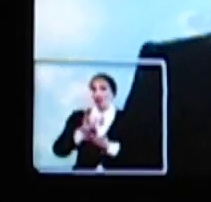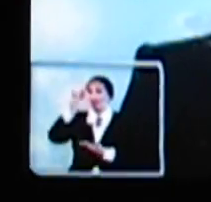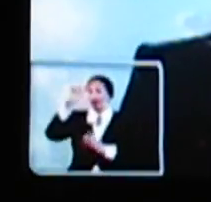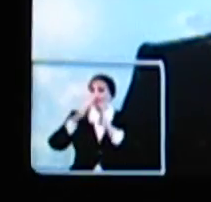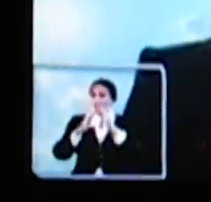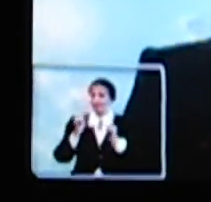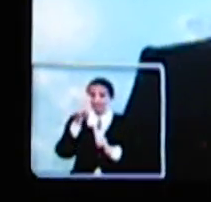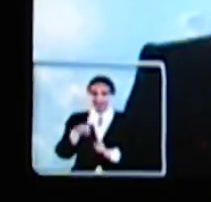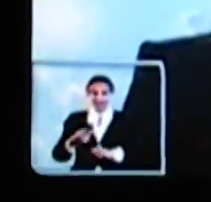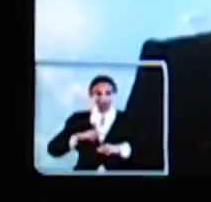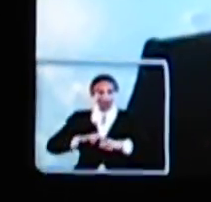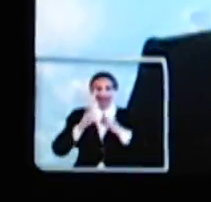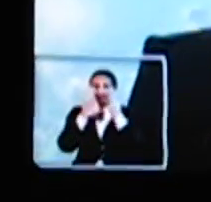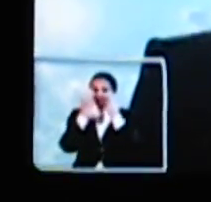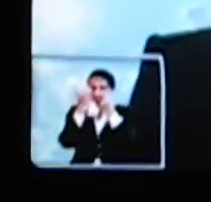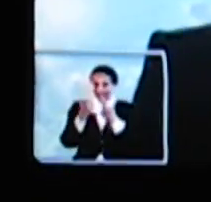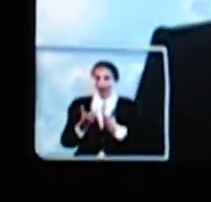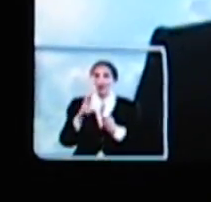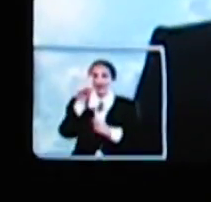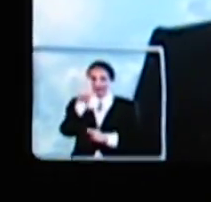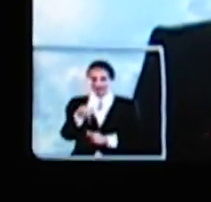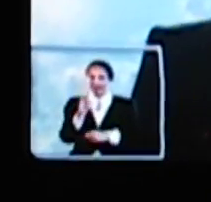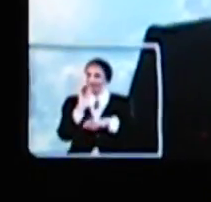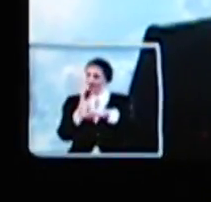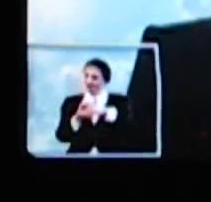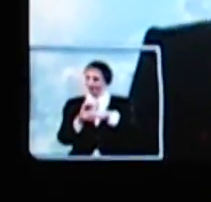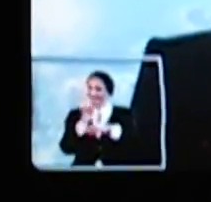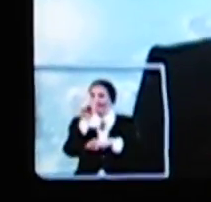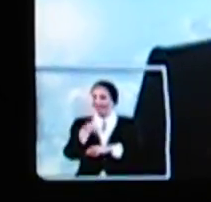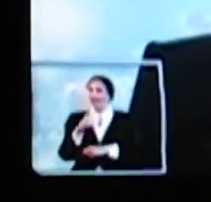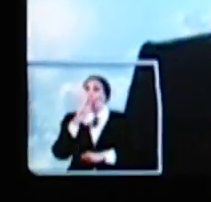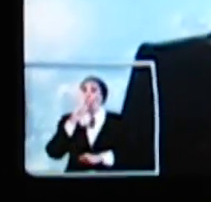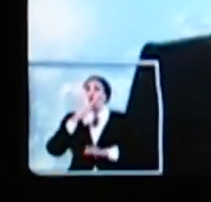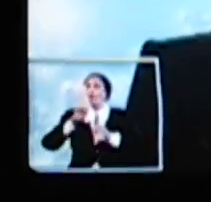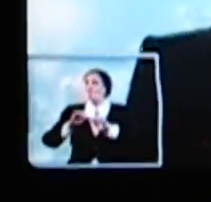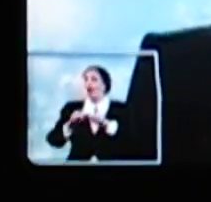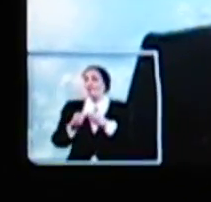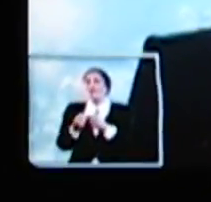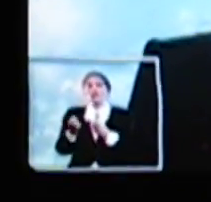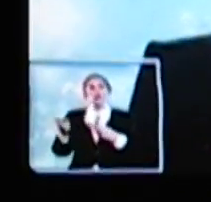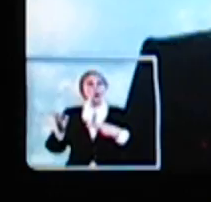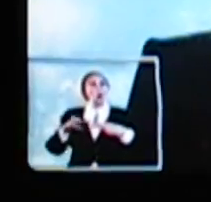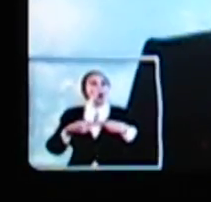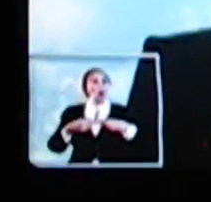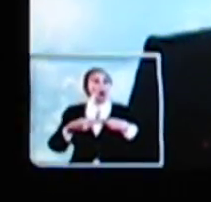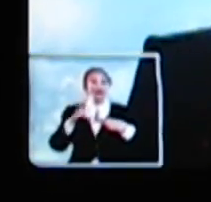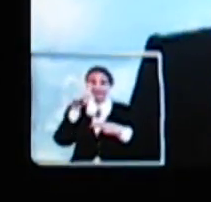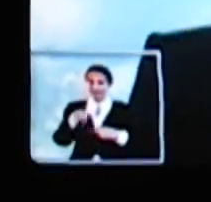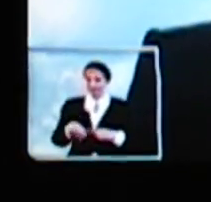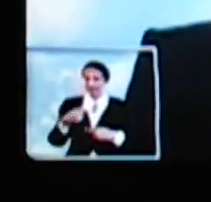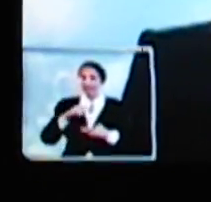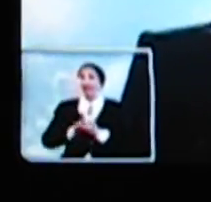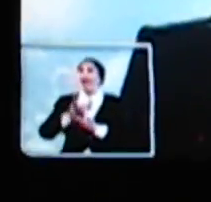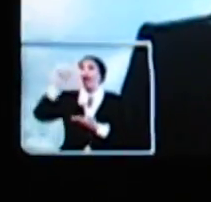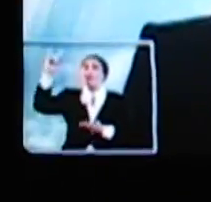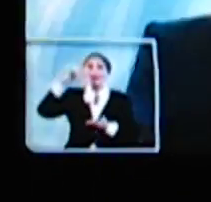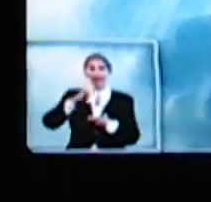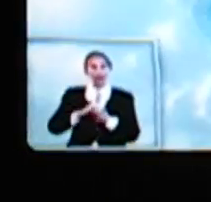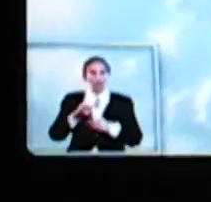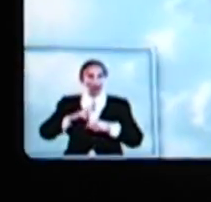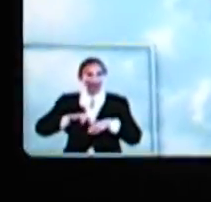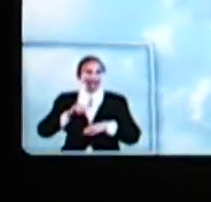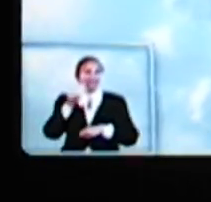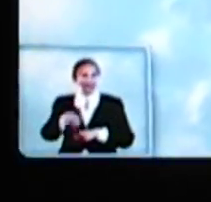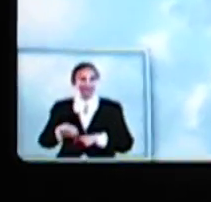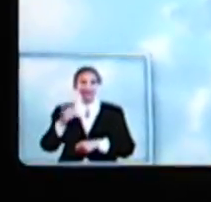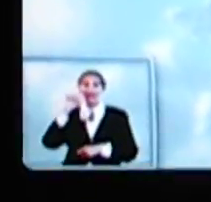الطيران المدني المصري، نوجه عناية حضراتكم أن التدخين ممنوع على متن الطائرة طوال الرحلة،